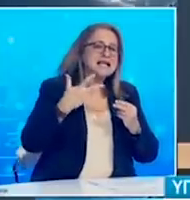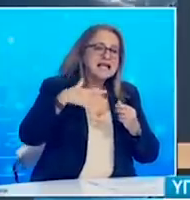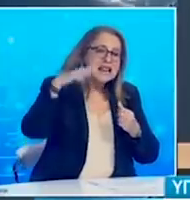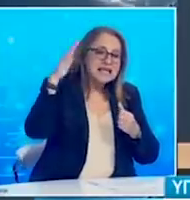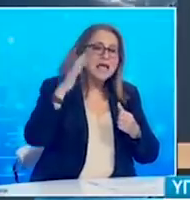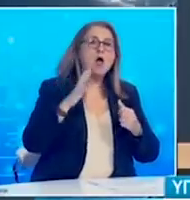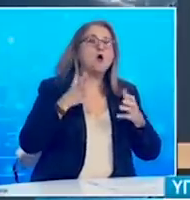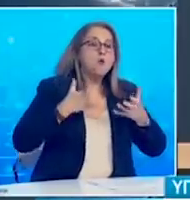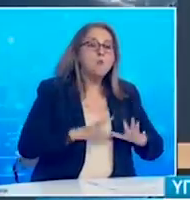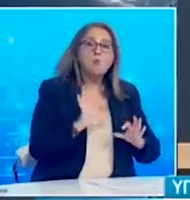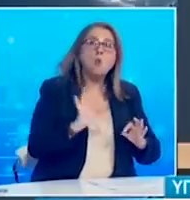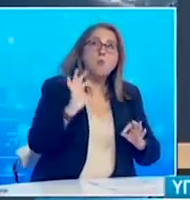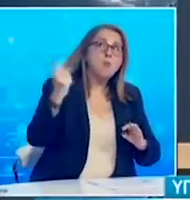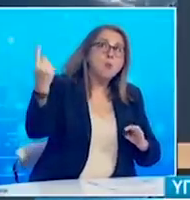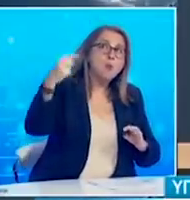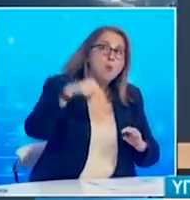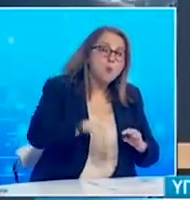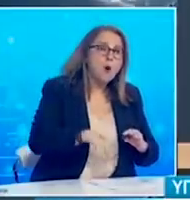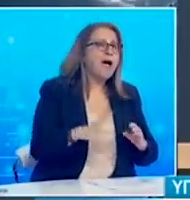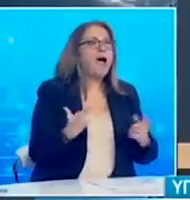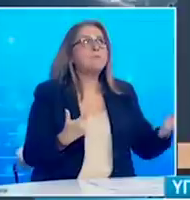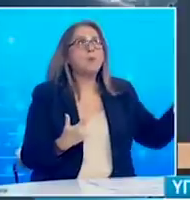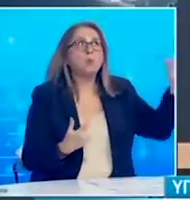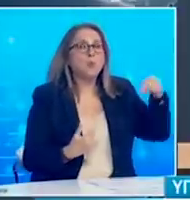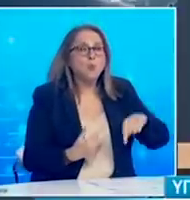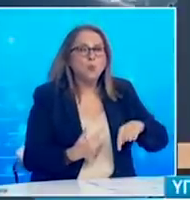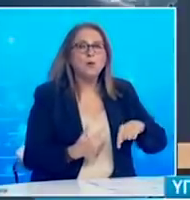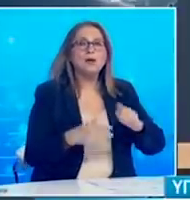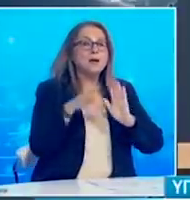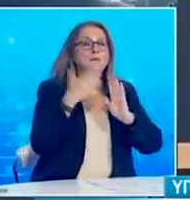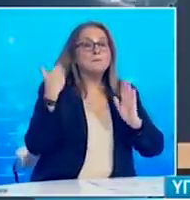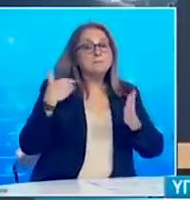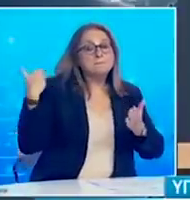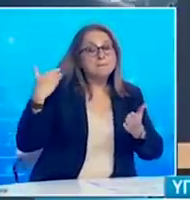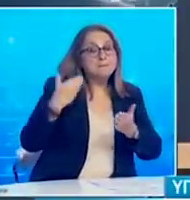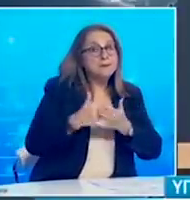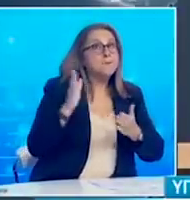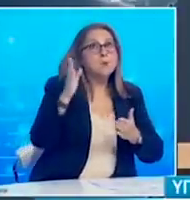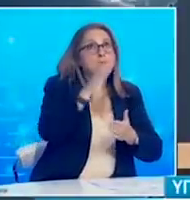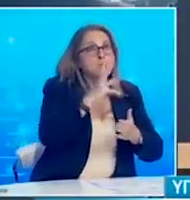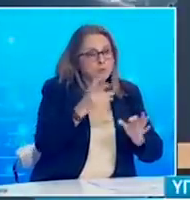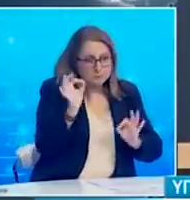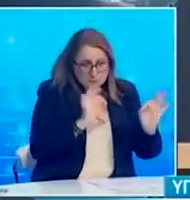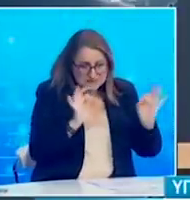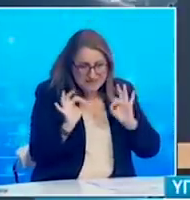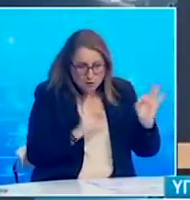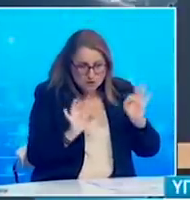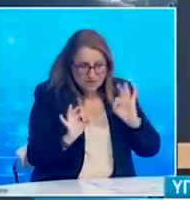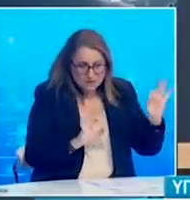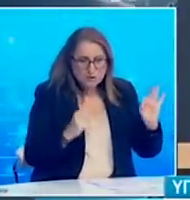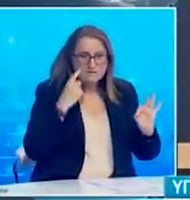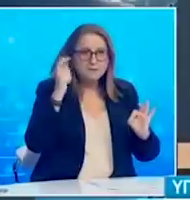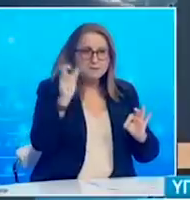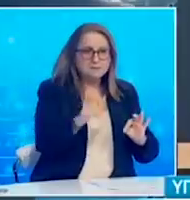αλλά και η περιφέρεια προέλευσης του ταξιδιώτη, καθώς και τα ταξίδια που έχει προγραμματίσει πρόσφατα, ώστε να αξιολογήσει το συντελεστή ρίσκου κάθε προφίλ,